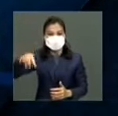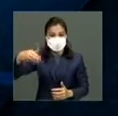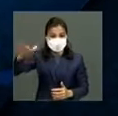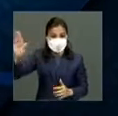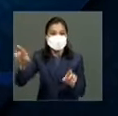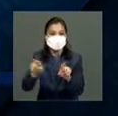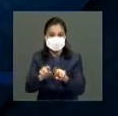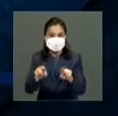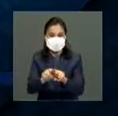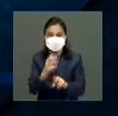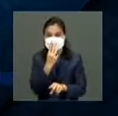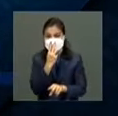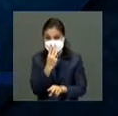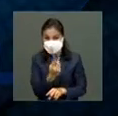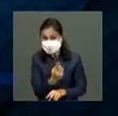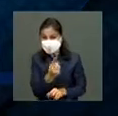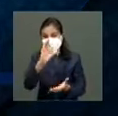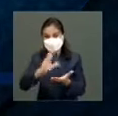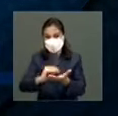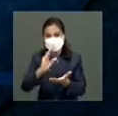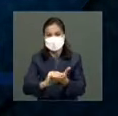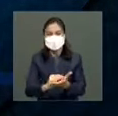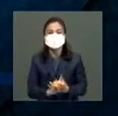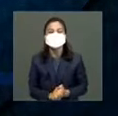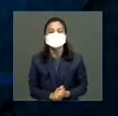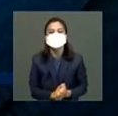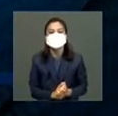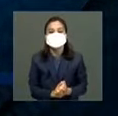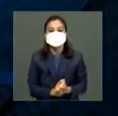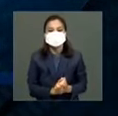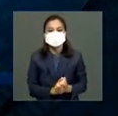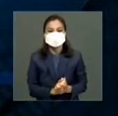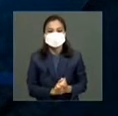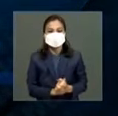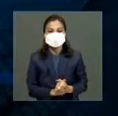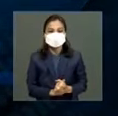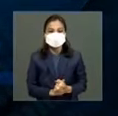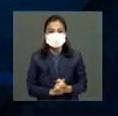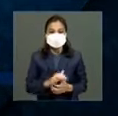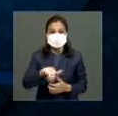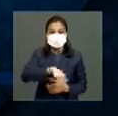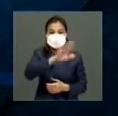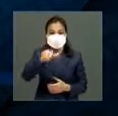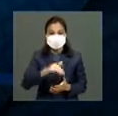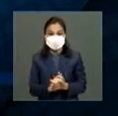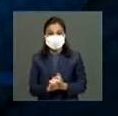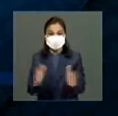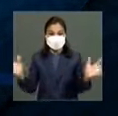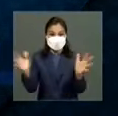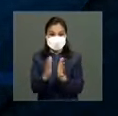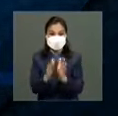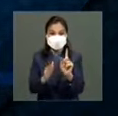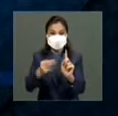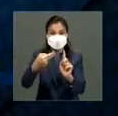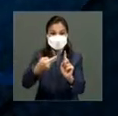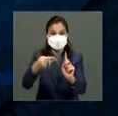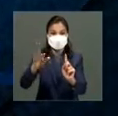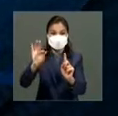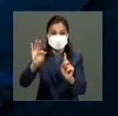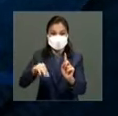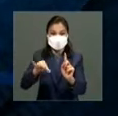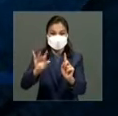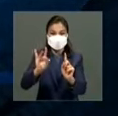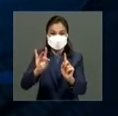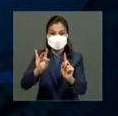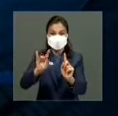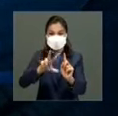งวันนี้ก็จะเห็นตัวเลขที่ออกไปเยอะนะครับก็ทำให้หายป่วยไปแล้ว 19,369 ราย